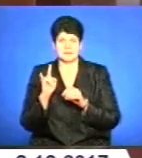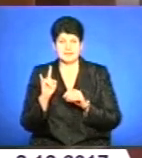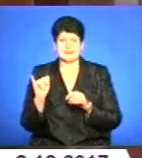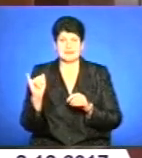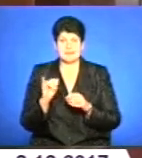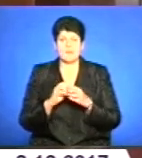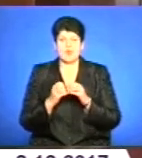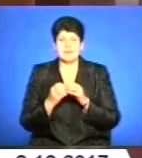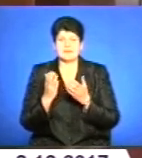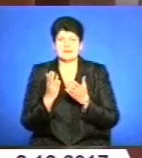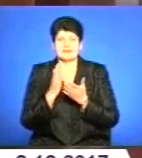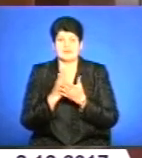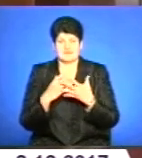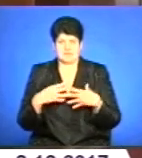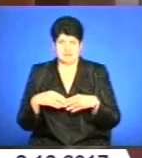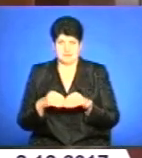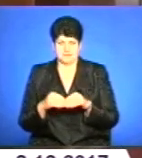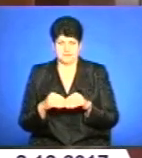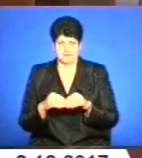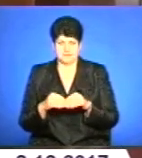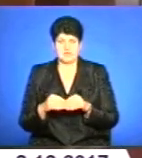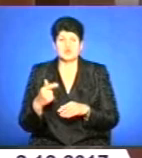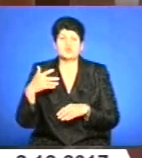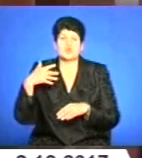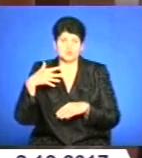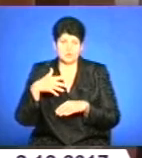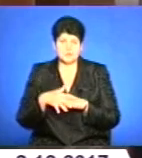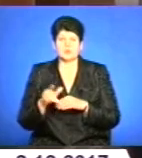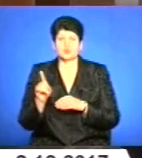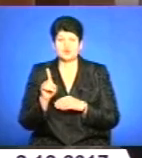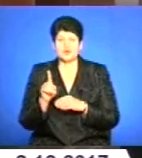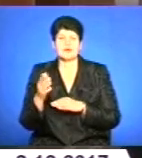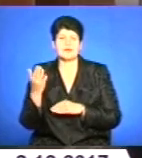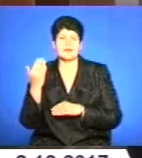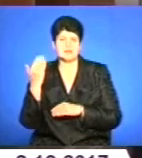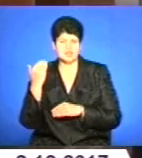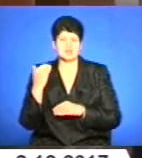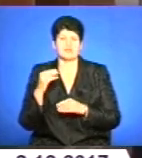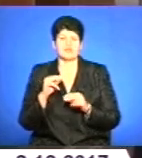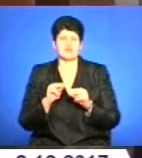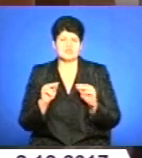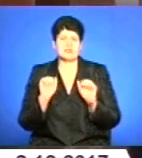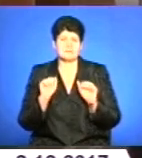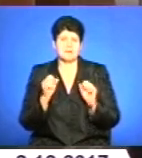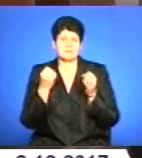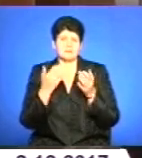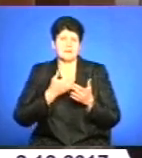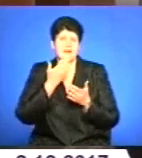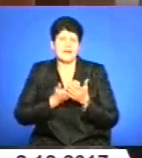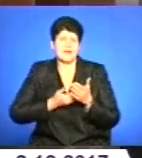проблеми, які є у сім'ї. Зрозуміло, що раніше вчитель міг тільки рекомендувати